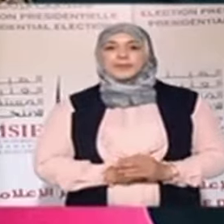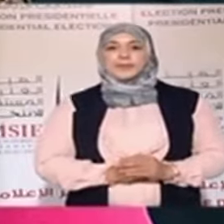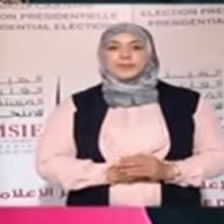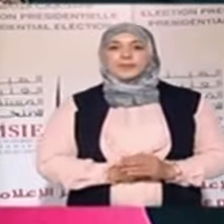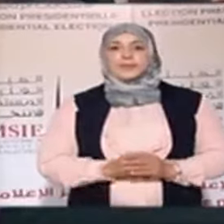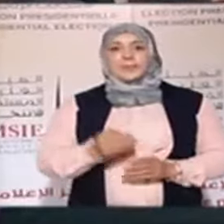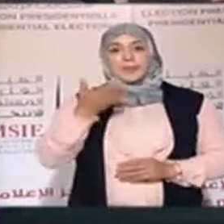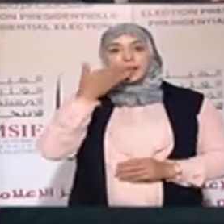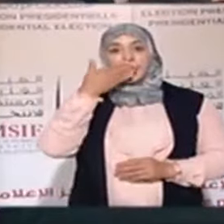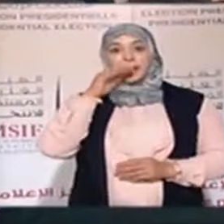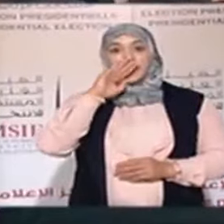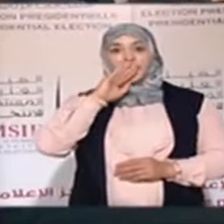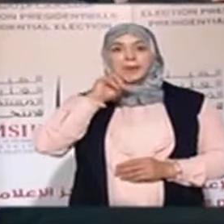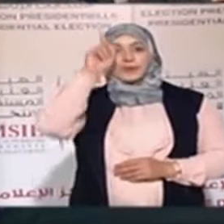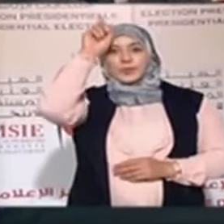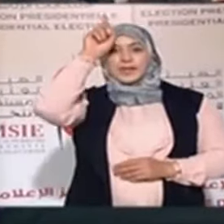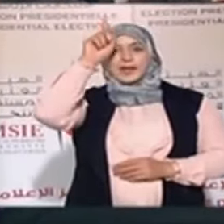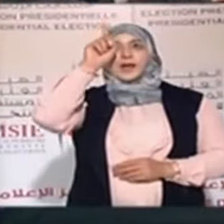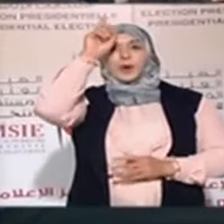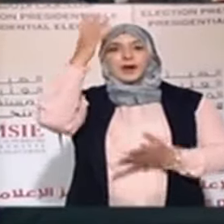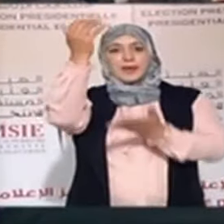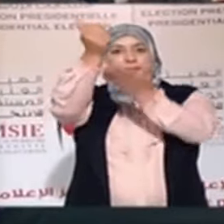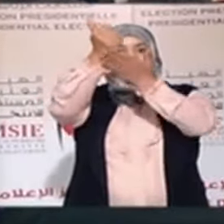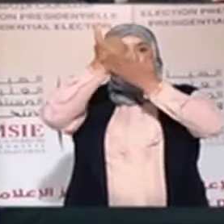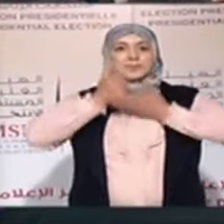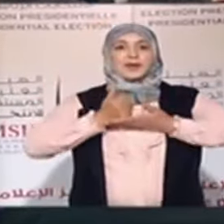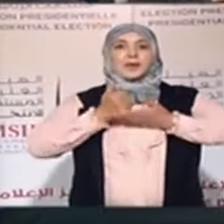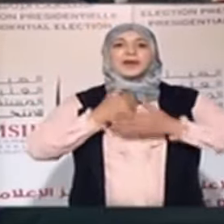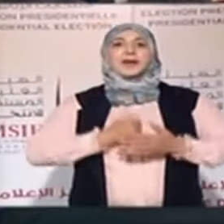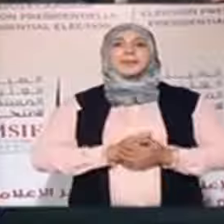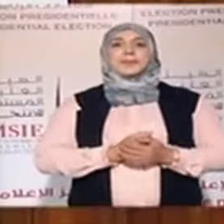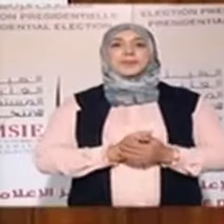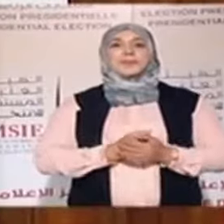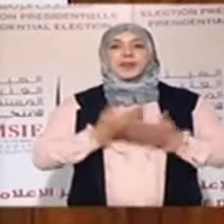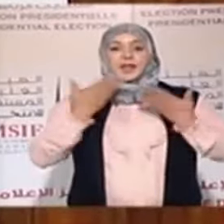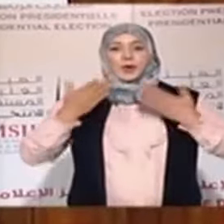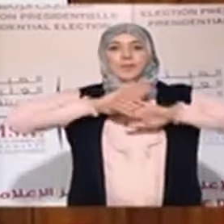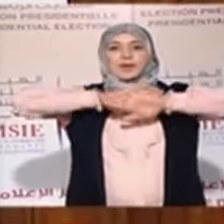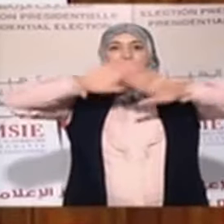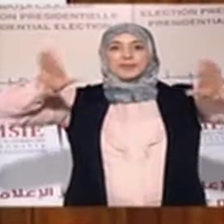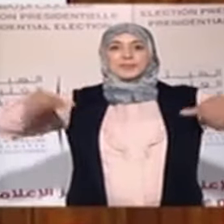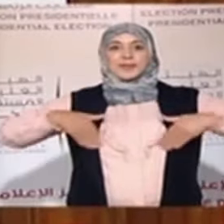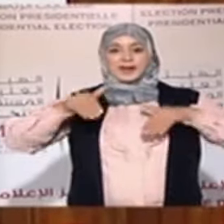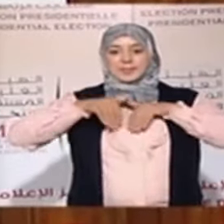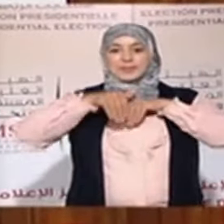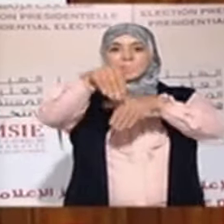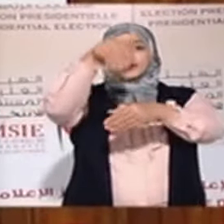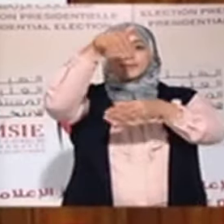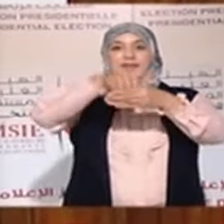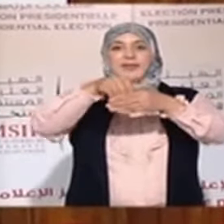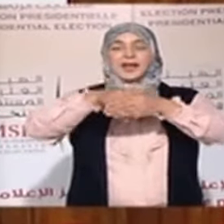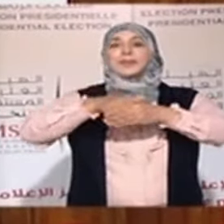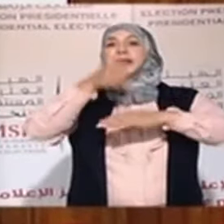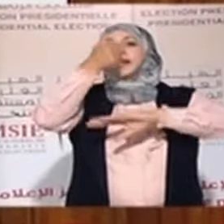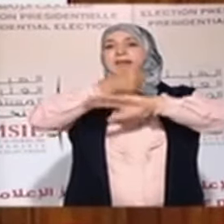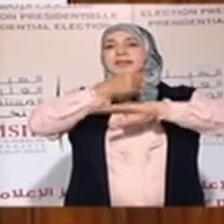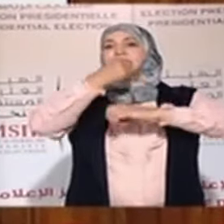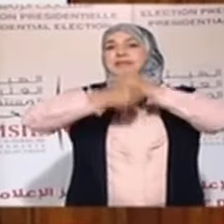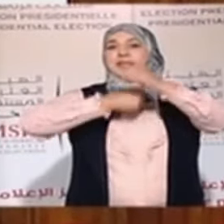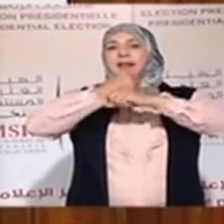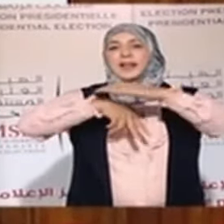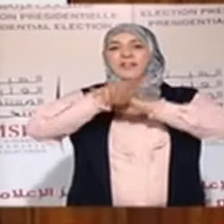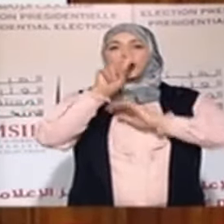بحمد الله وتوفيقه أنهينا اليوم المسار الانتخابي الرئاسي لسنة